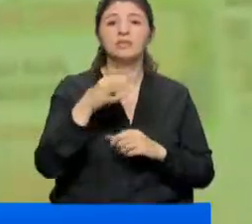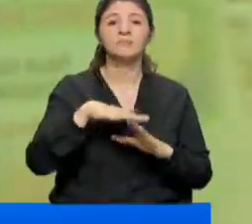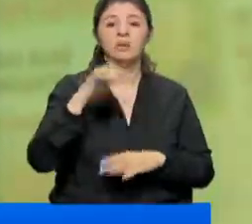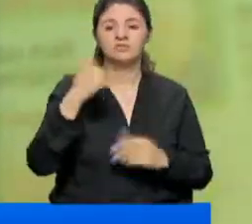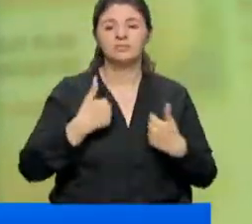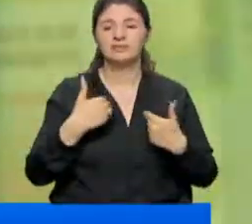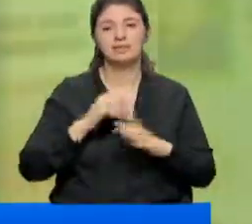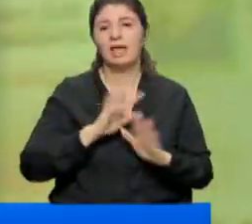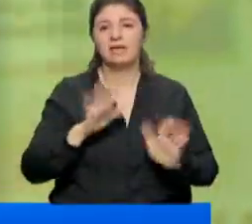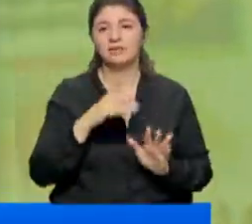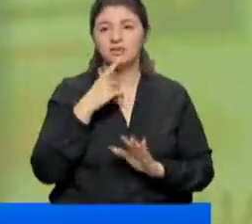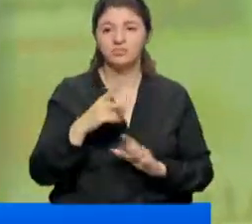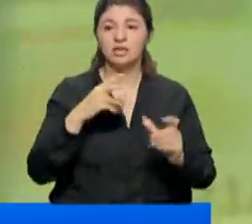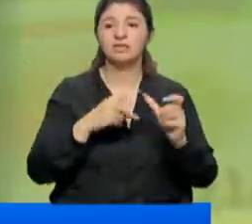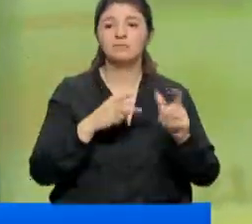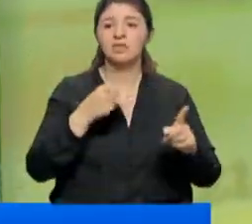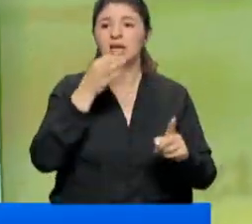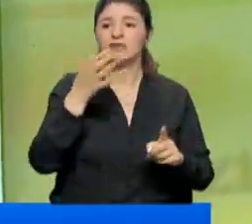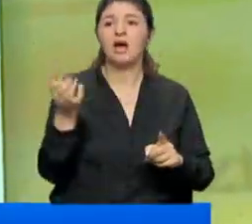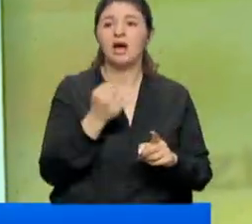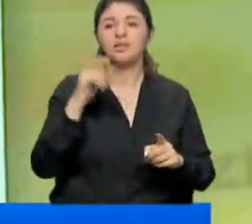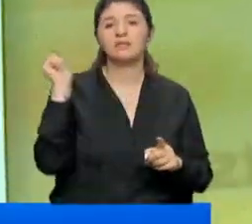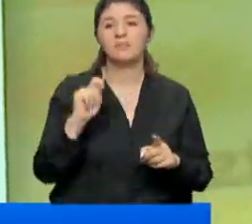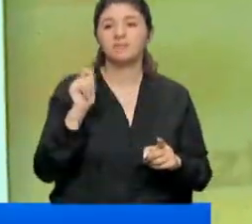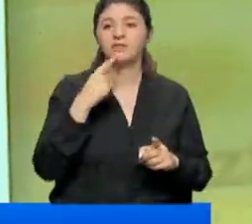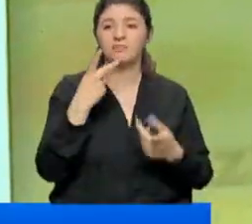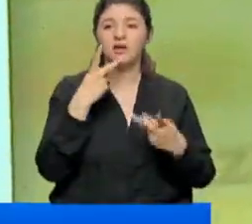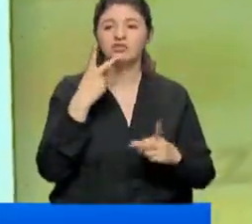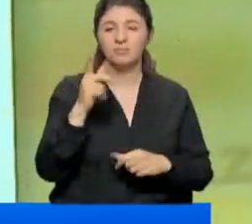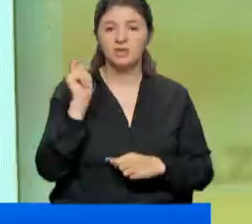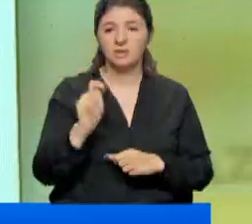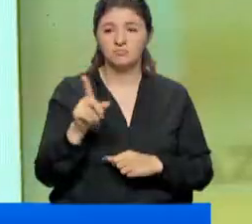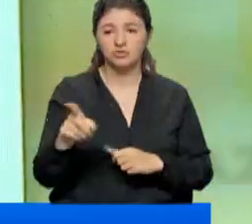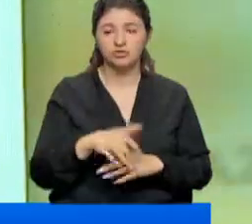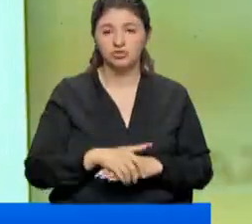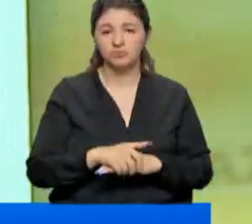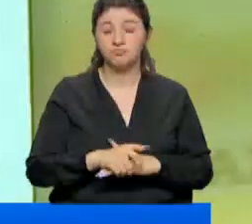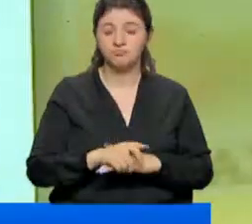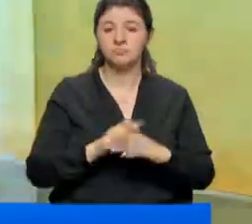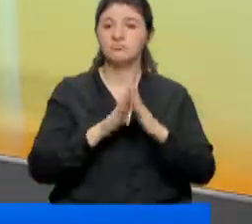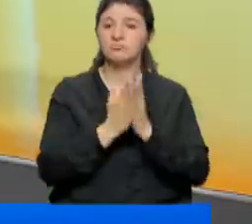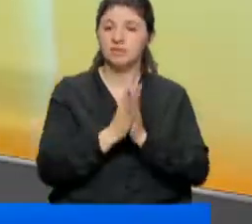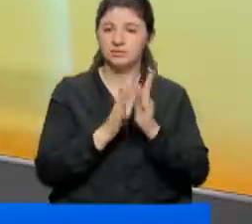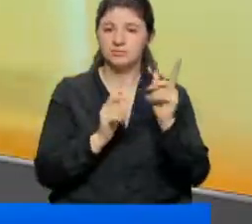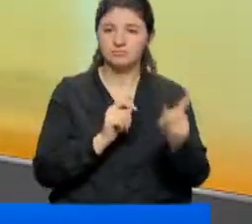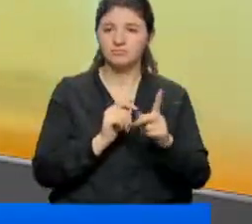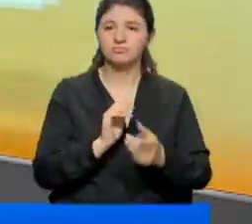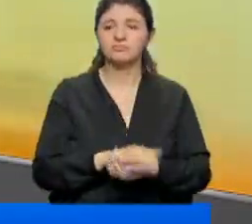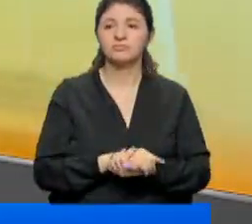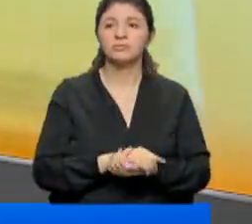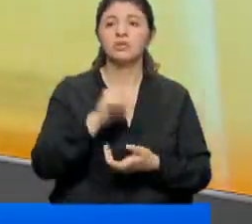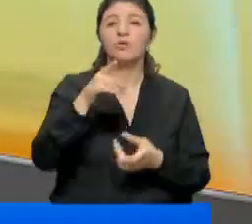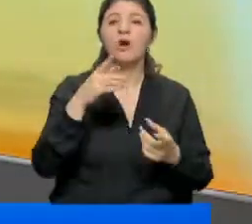verdiği biz değiliz demişsin baş izin aldık yaptık diye bir açıklama yapmış Mersin Ha